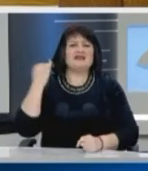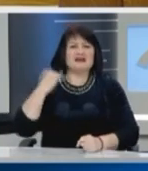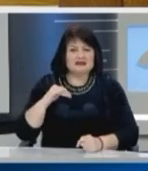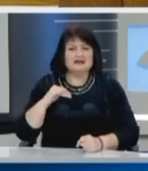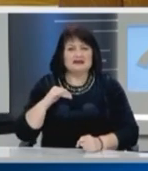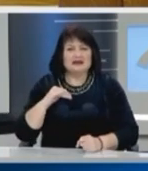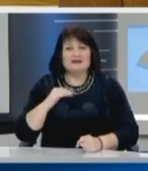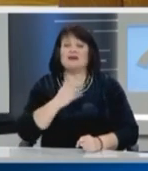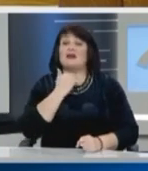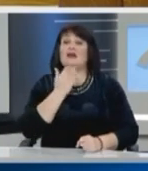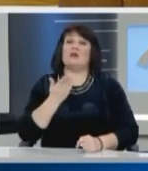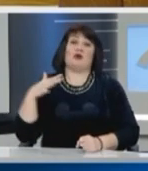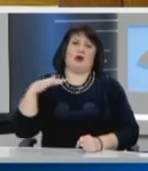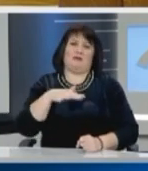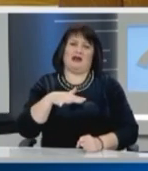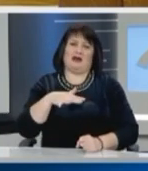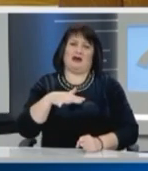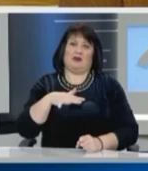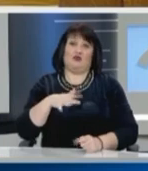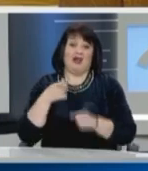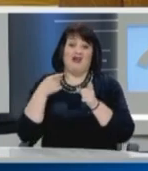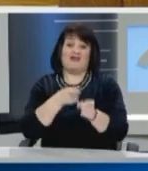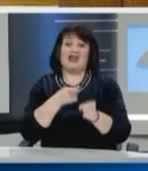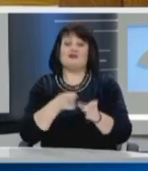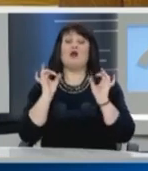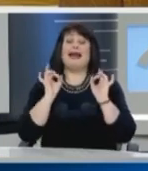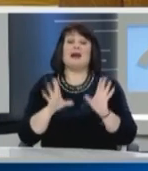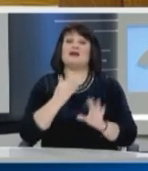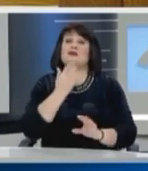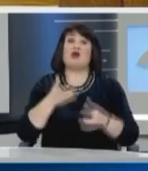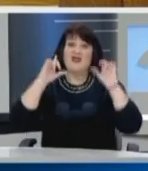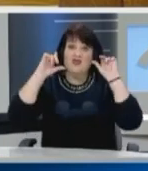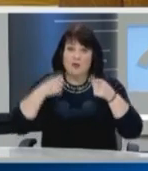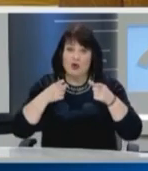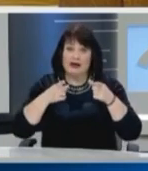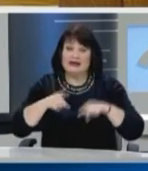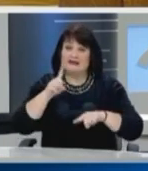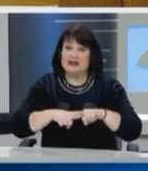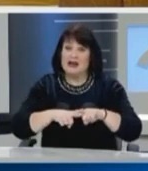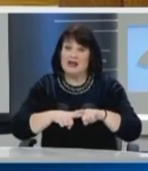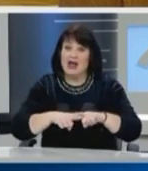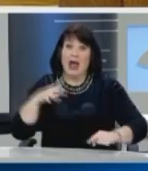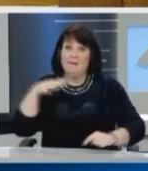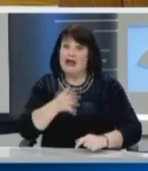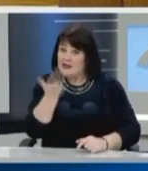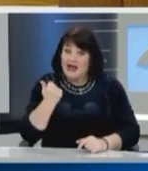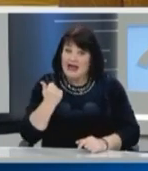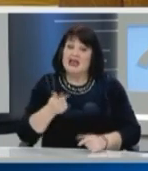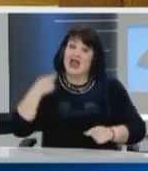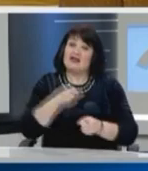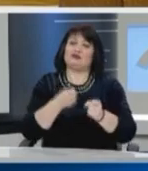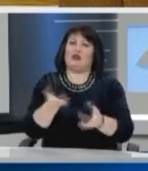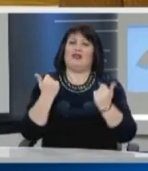θυσίες, δεν μπορεί να απειλείται ούτε να εκβιάζεται από κανέναν. Η δημοκρατία στον τόπο μας ούτε απειλείται